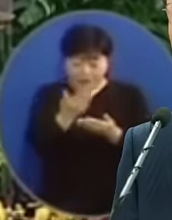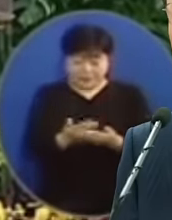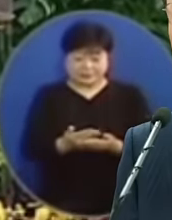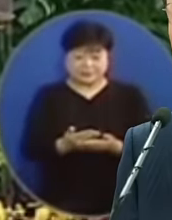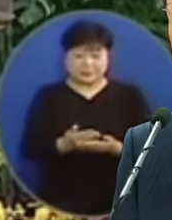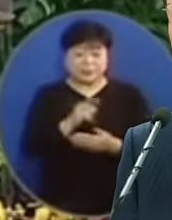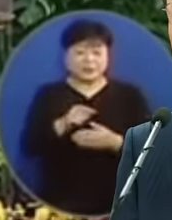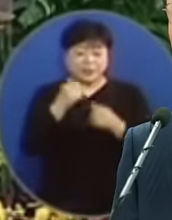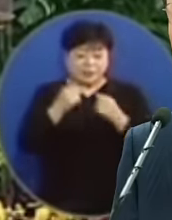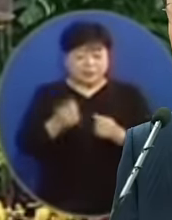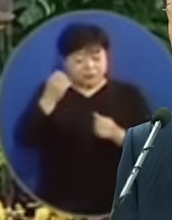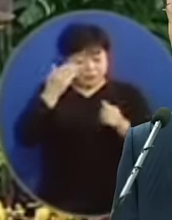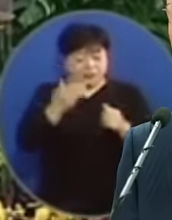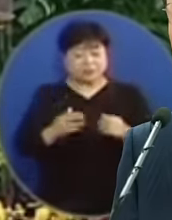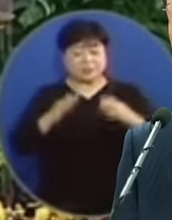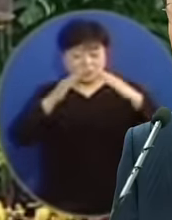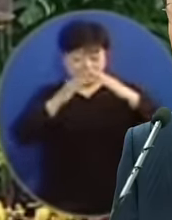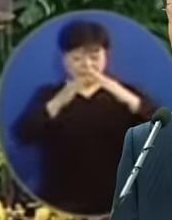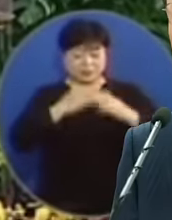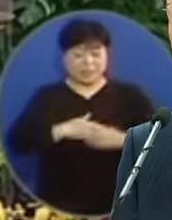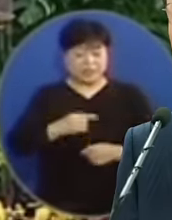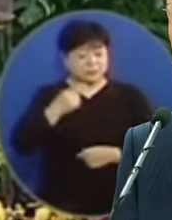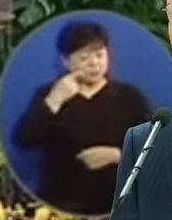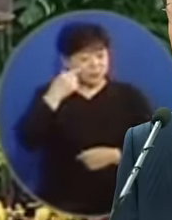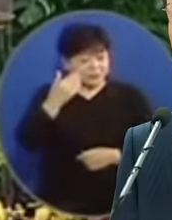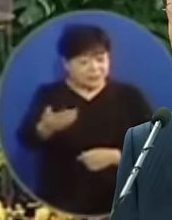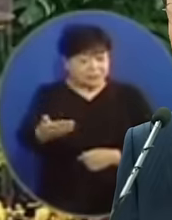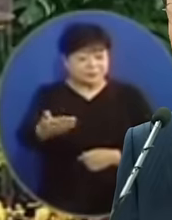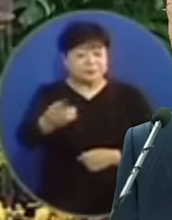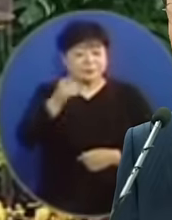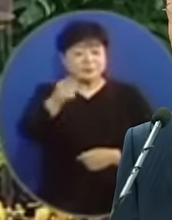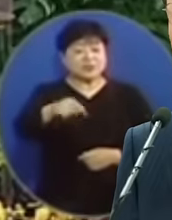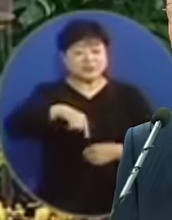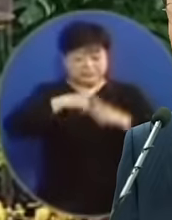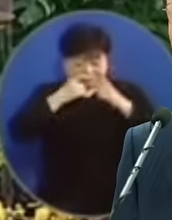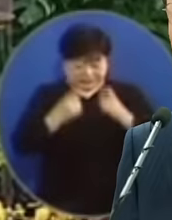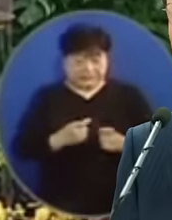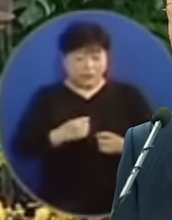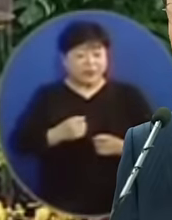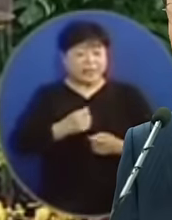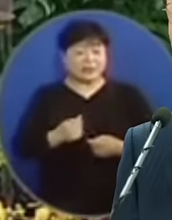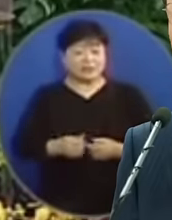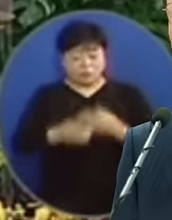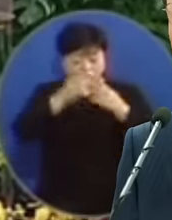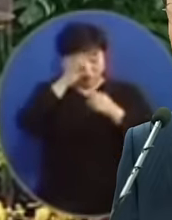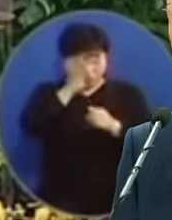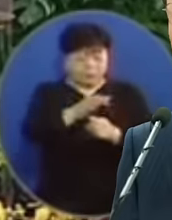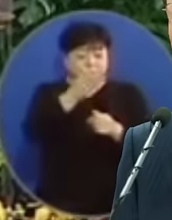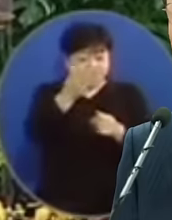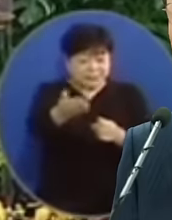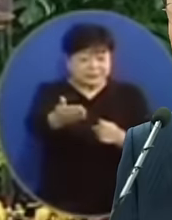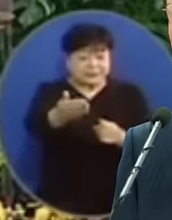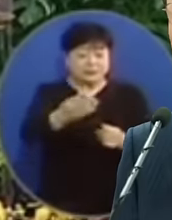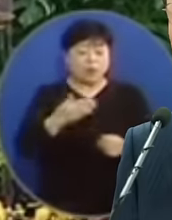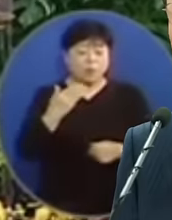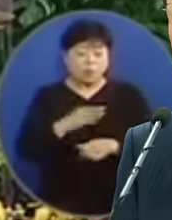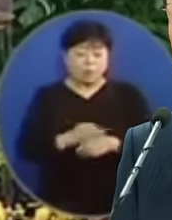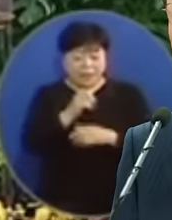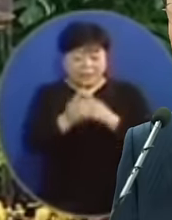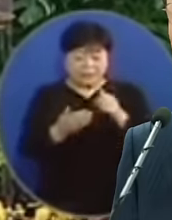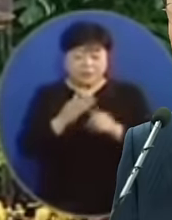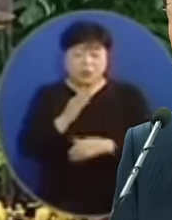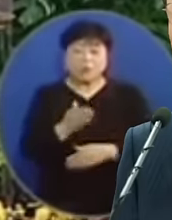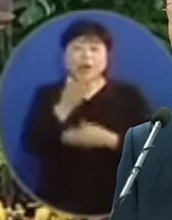너희 가운데 계신 성령의 전인 줄을 알지 못하느냐. 너희는 너희 자신의 것이 아니라 값으로 산 것이 되었으니 그런 적 너희 몸으로